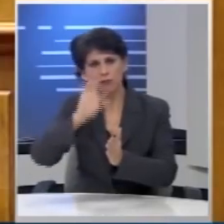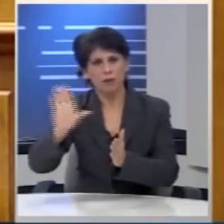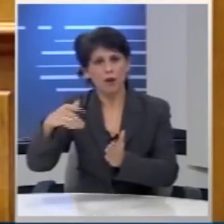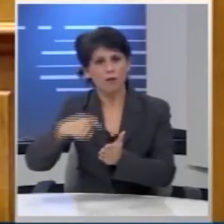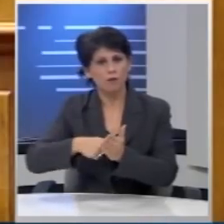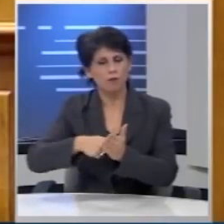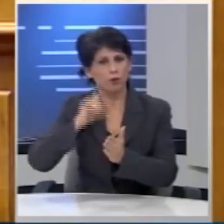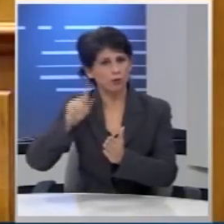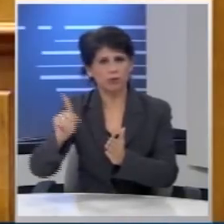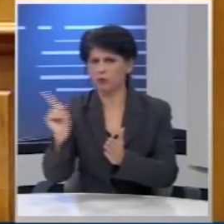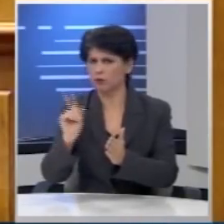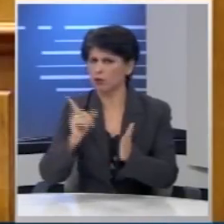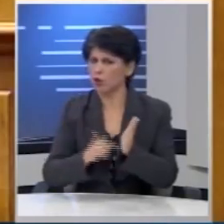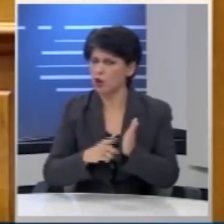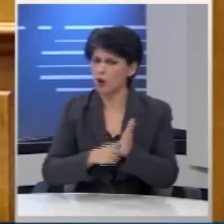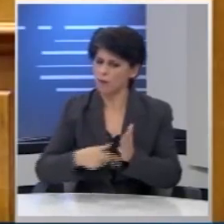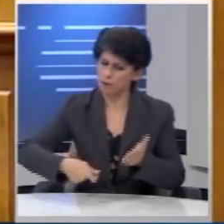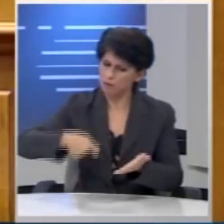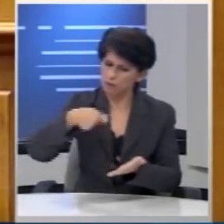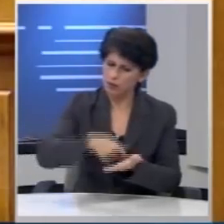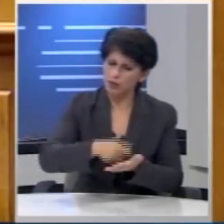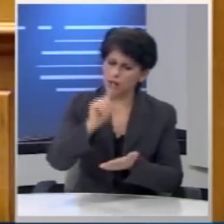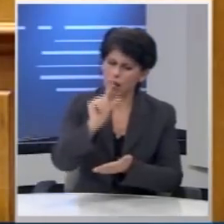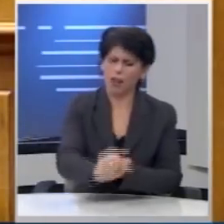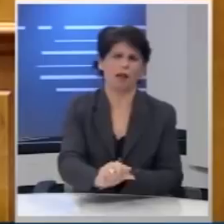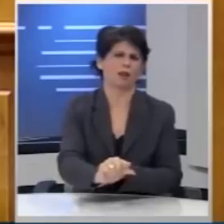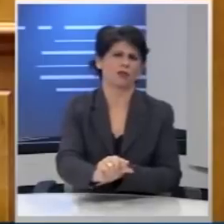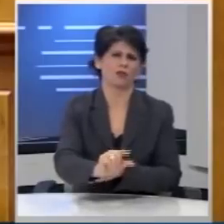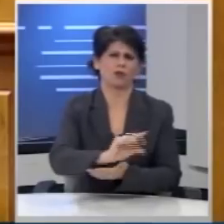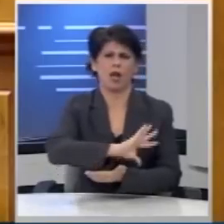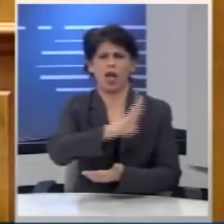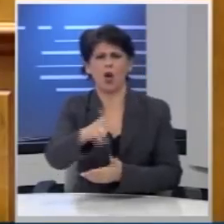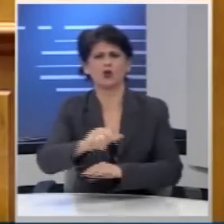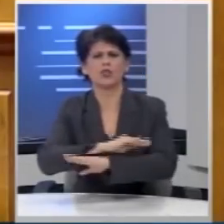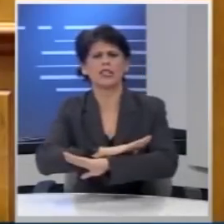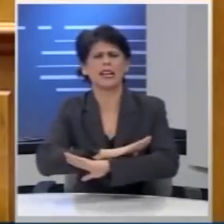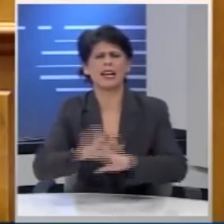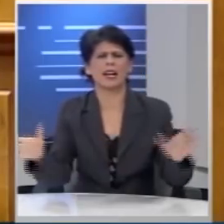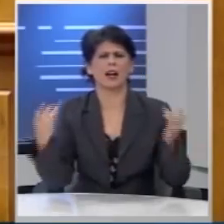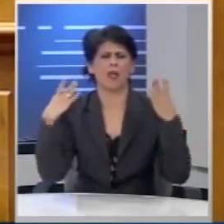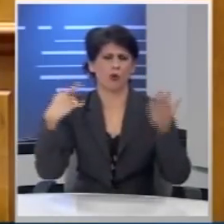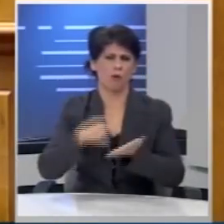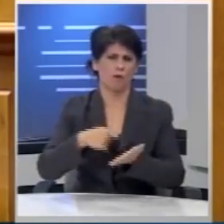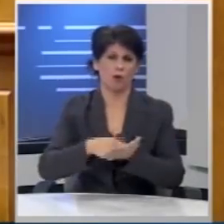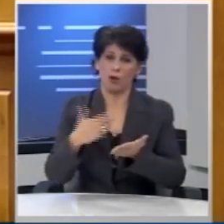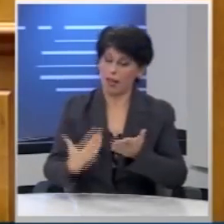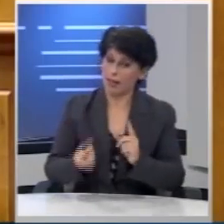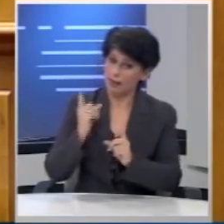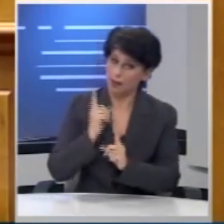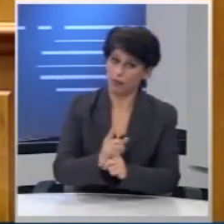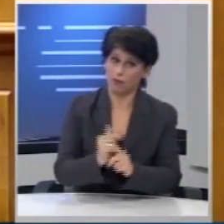δεν φοροδιαφεύγουν, καθώς νόμιμα πληρώνουν ελάχιστους έως καθόλου φόρους, ενώ έχουν και